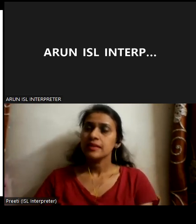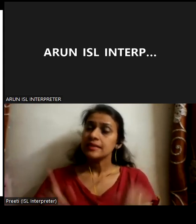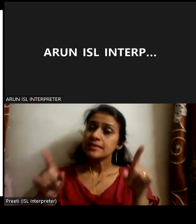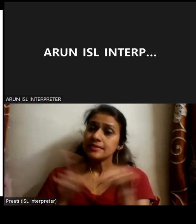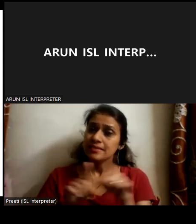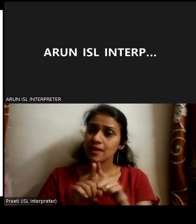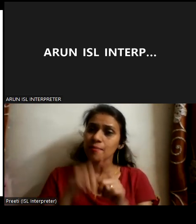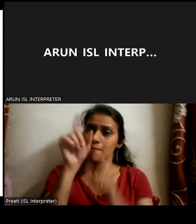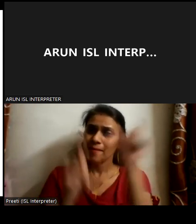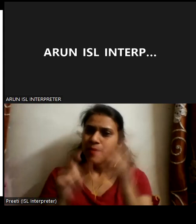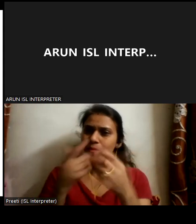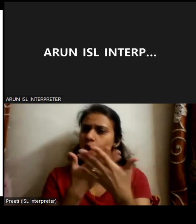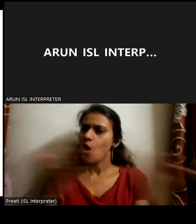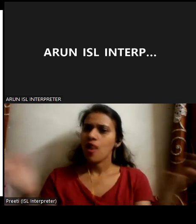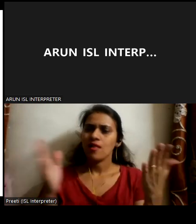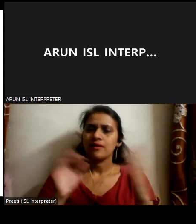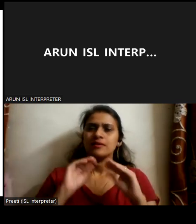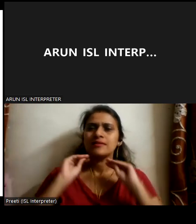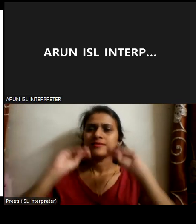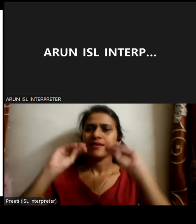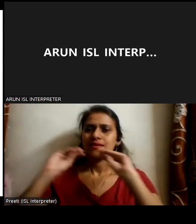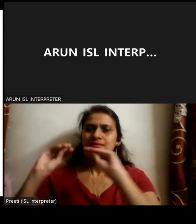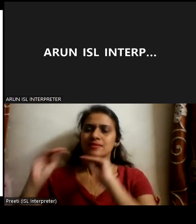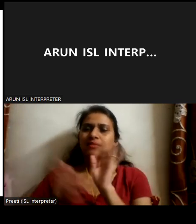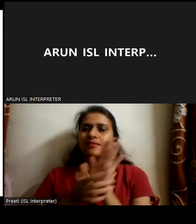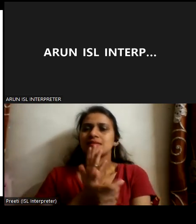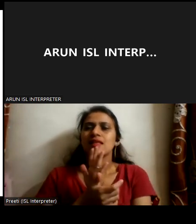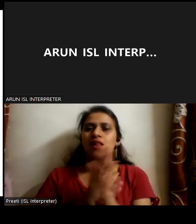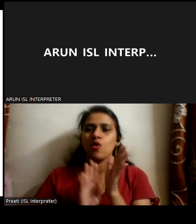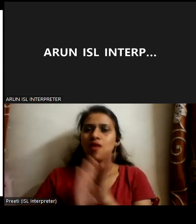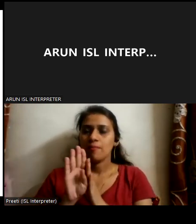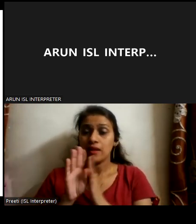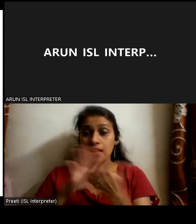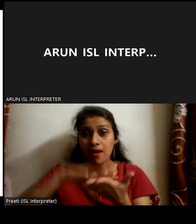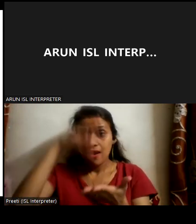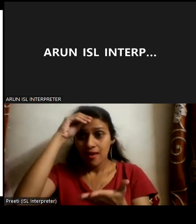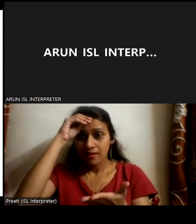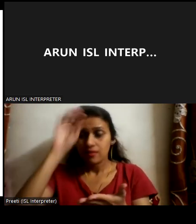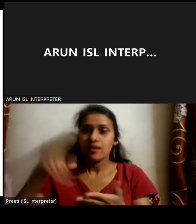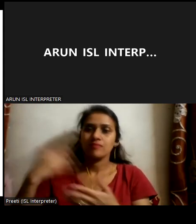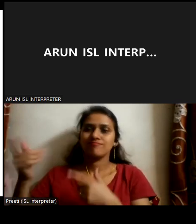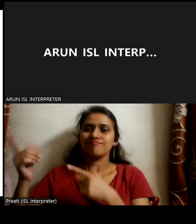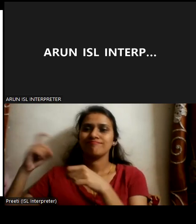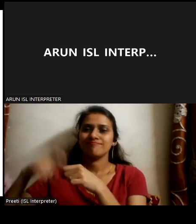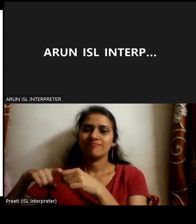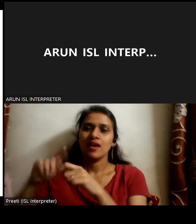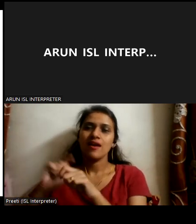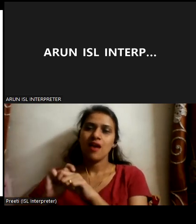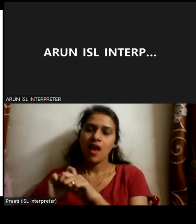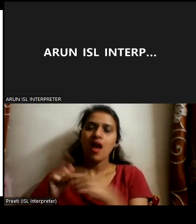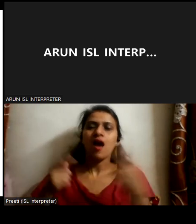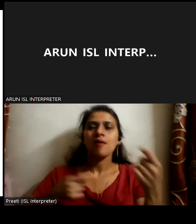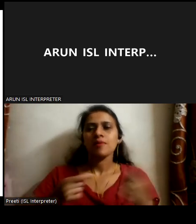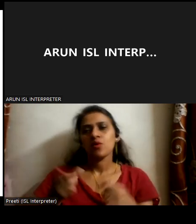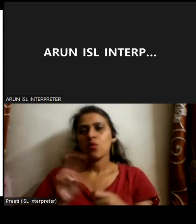कौशल देते हैं, और उस कौशल को वह इस्तेमाल करके कहीं कार्यरत हो सकते हैं. सो यूजिंग दो स्किल्स दे कैन